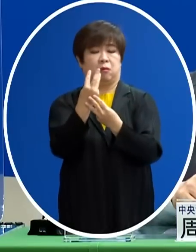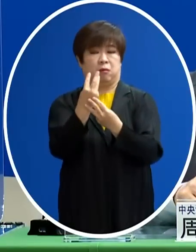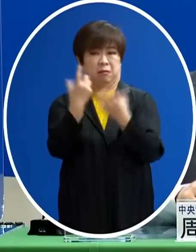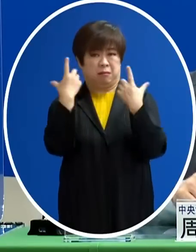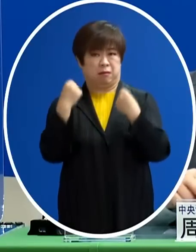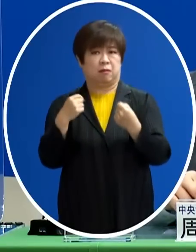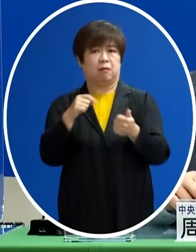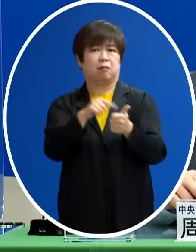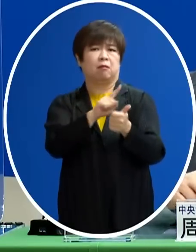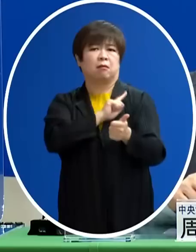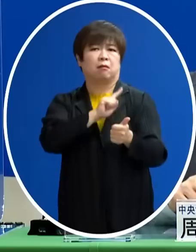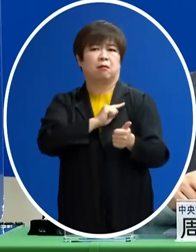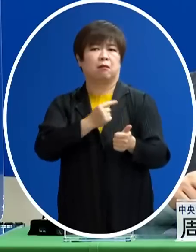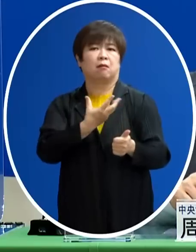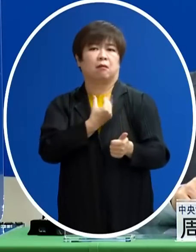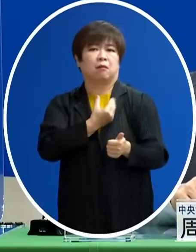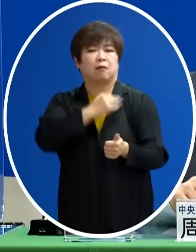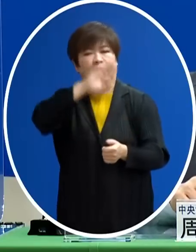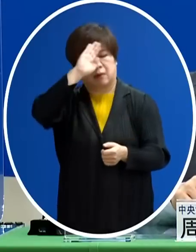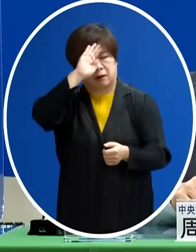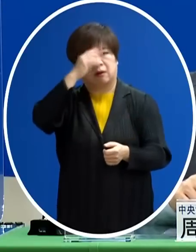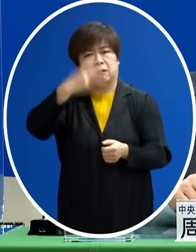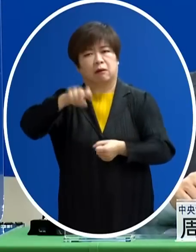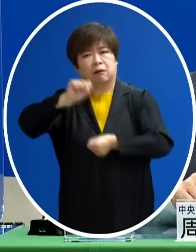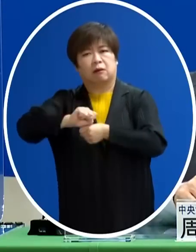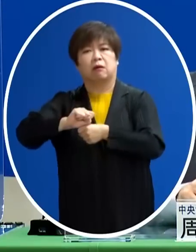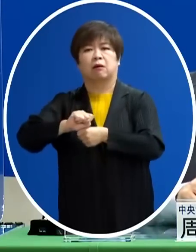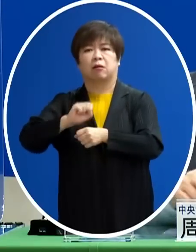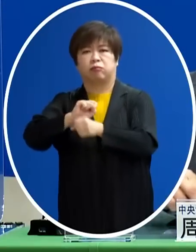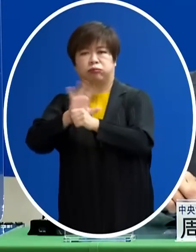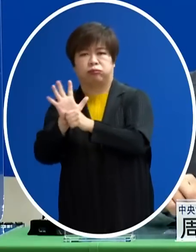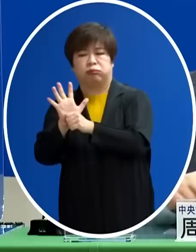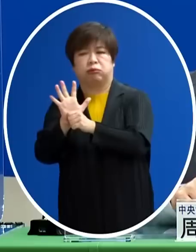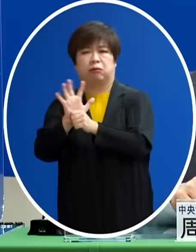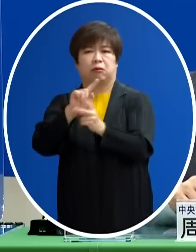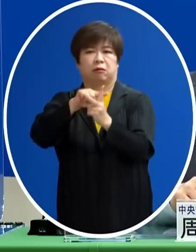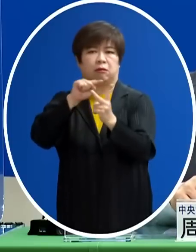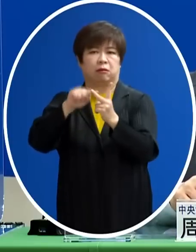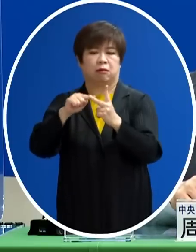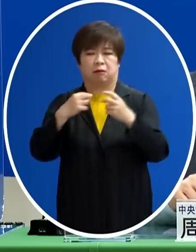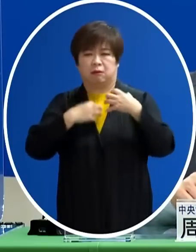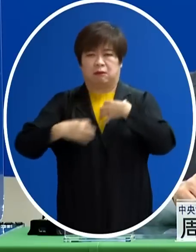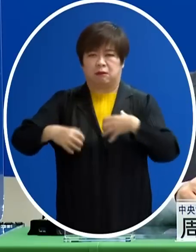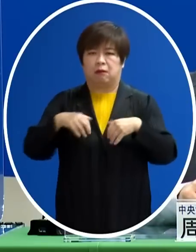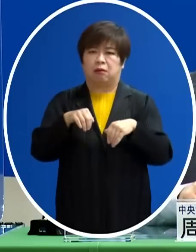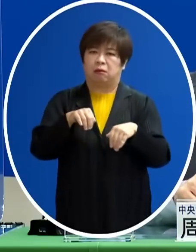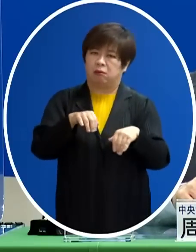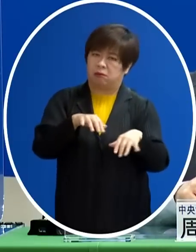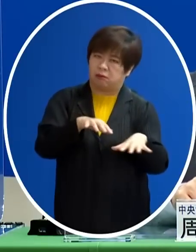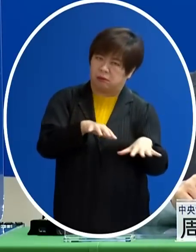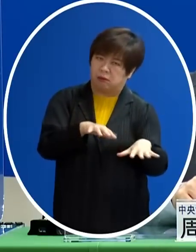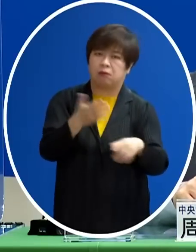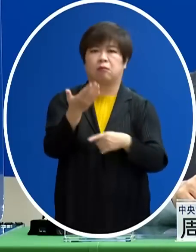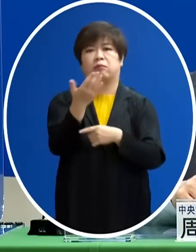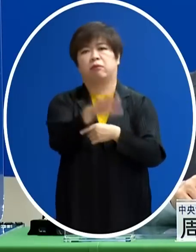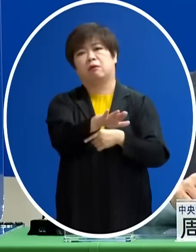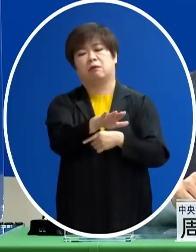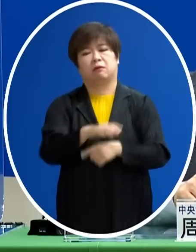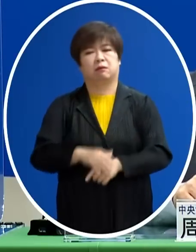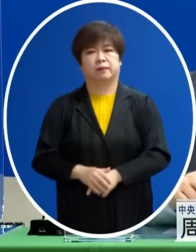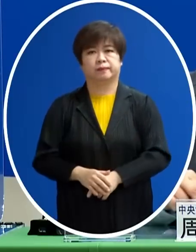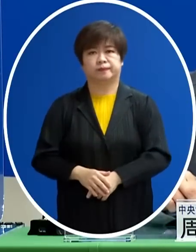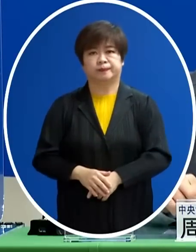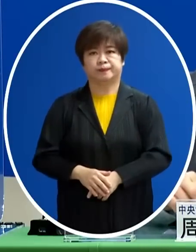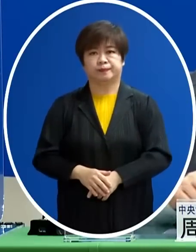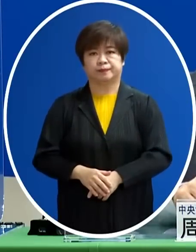的这个先天性的心脏病又并发新冠肺炎而出现多重器官衰竭而过世哈，